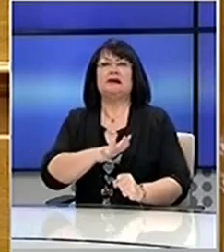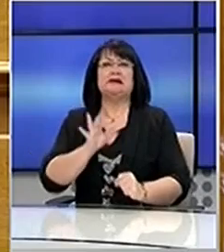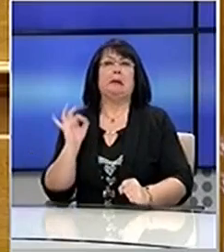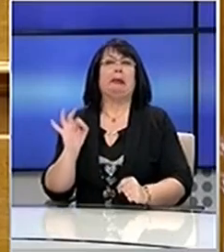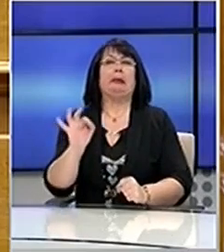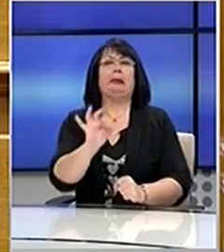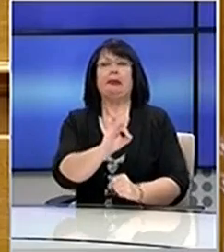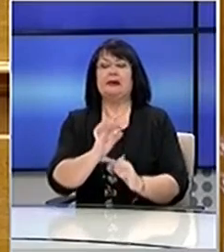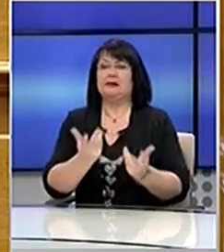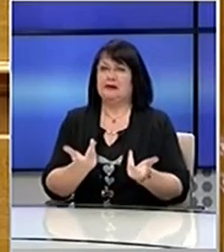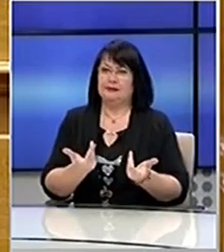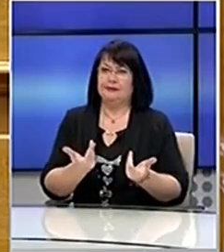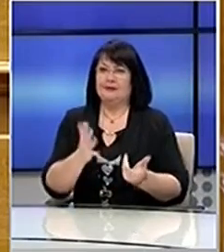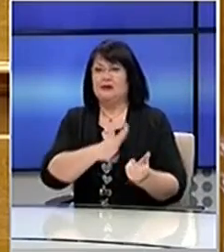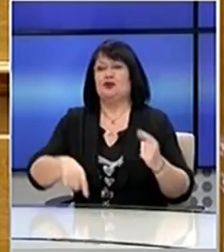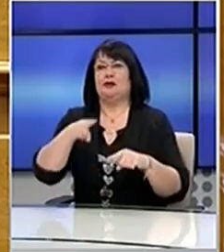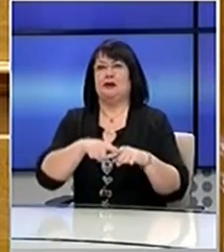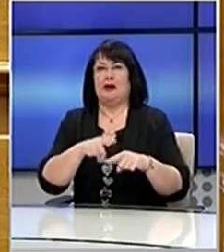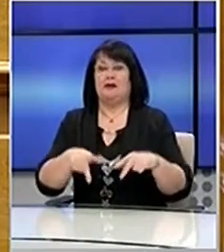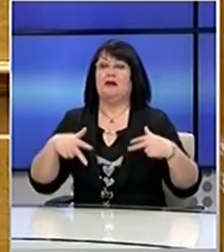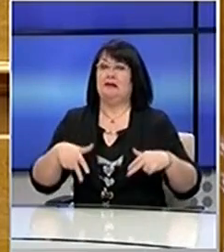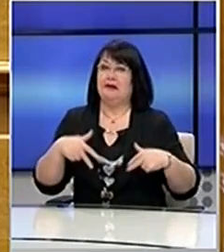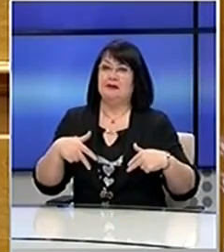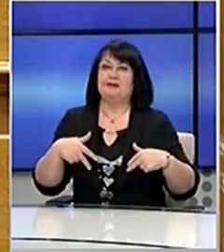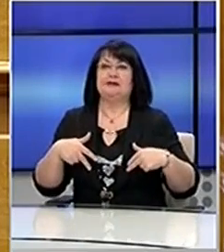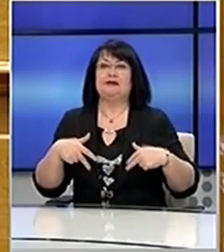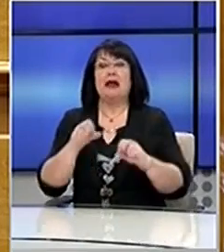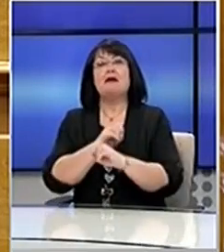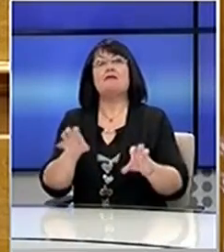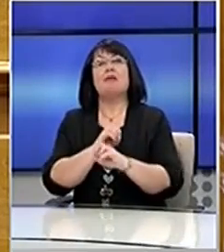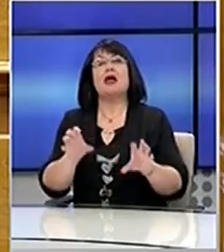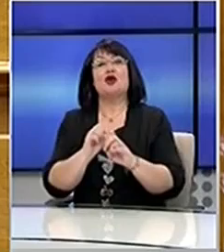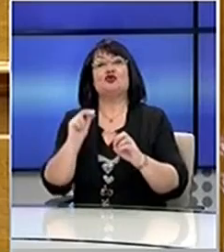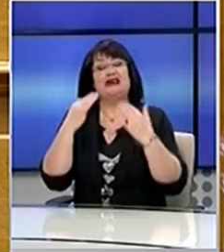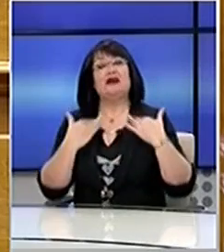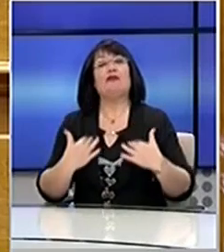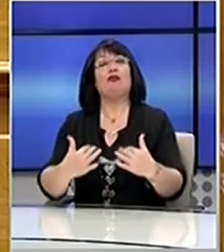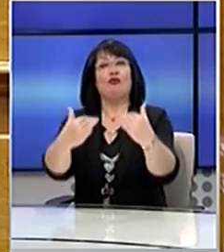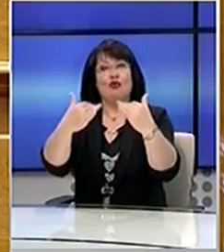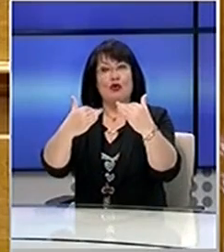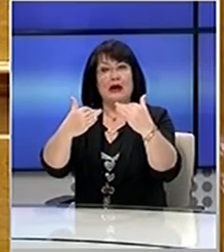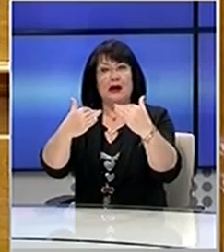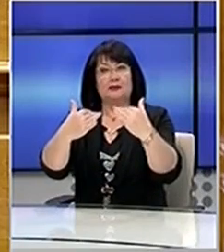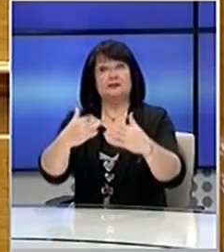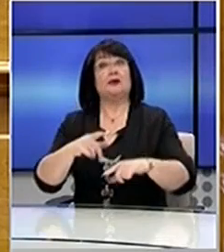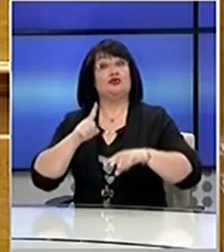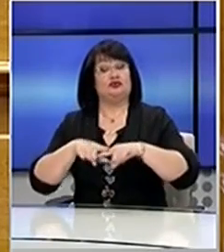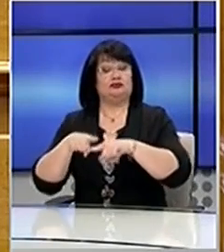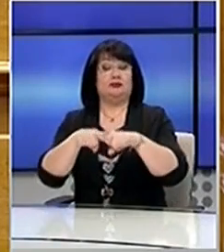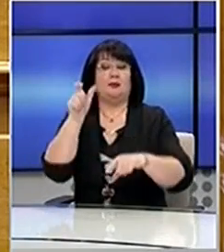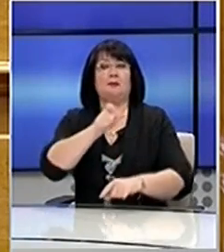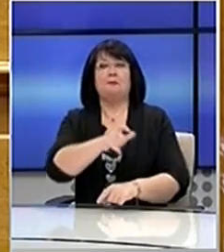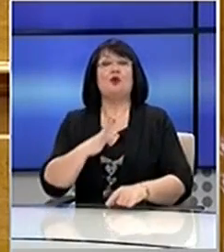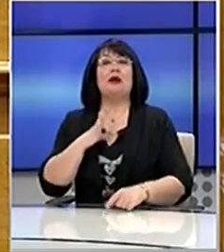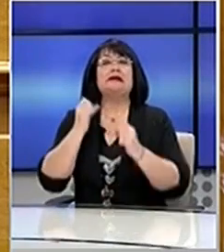χώρα. Η κυβέρνηση θα ενημερώσει την Εθνική Αντιπροσωπεία και τους Έλληνες πολίτες για